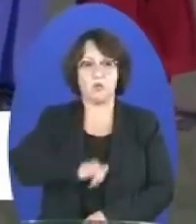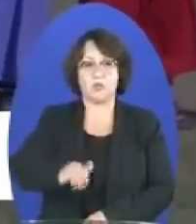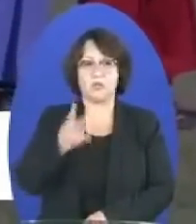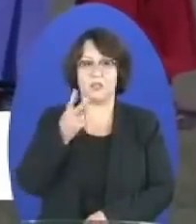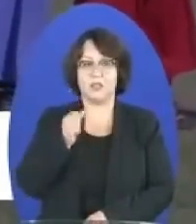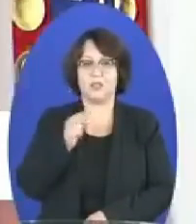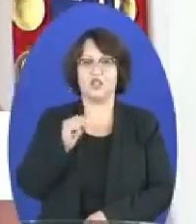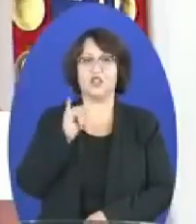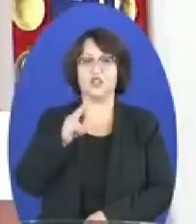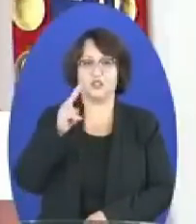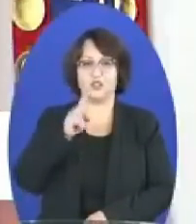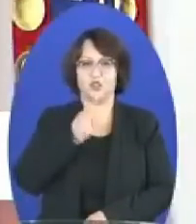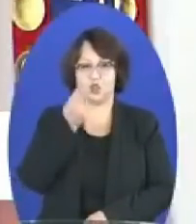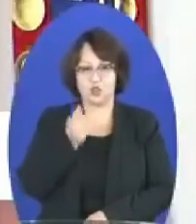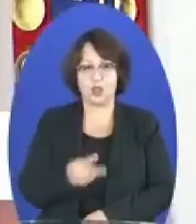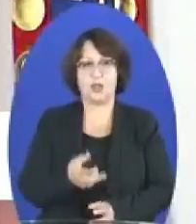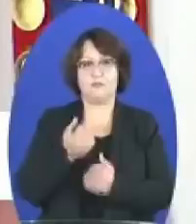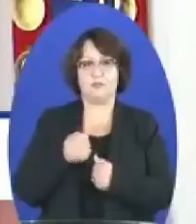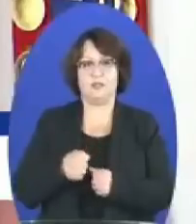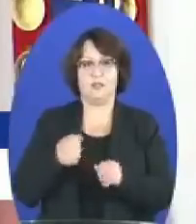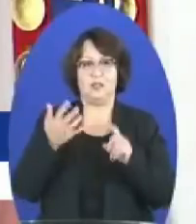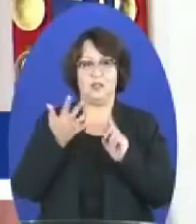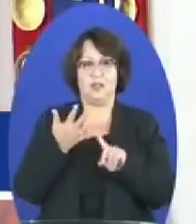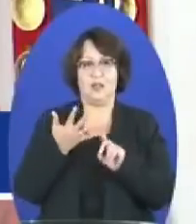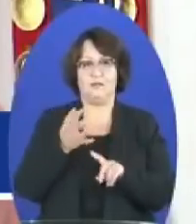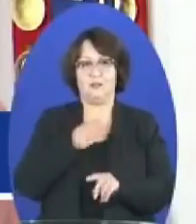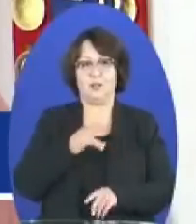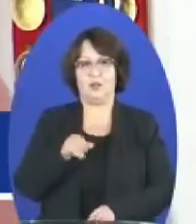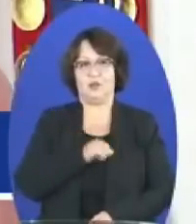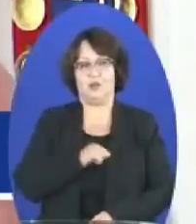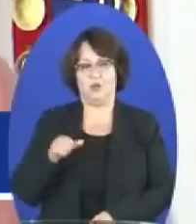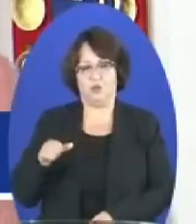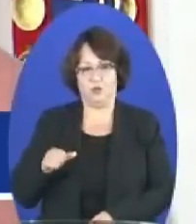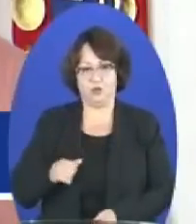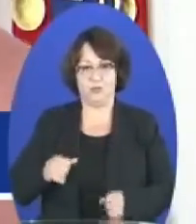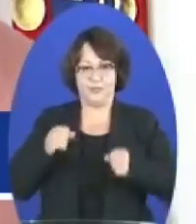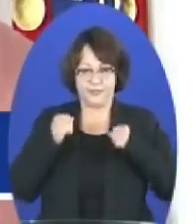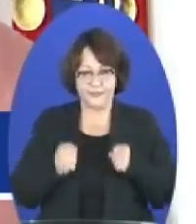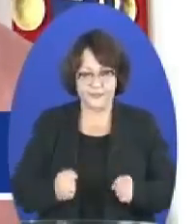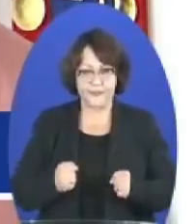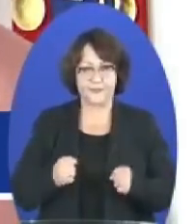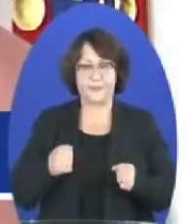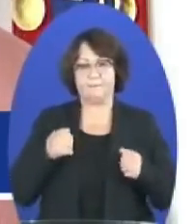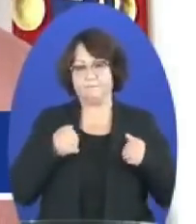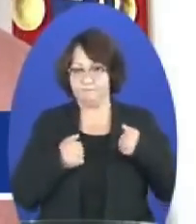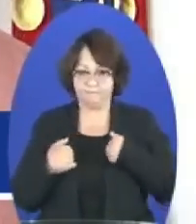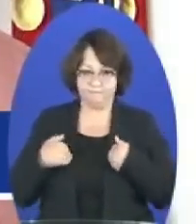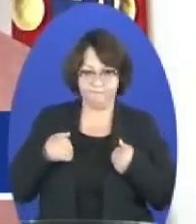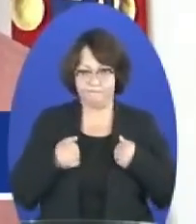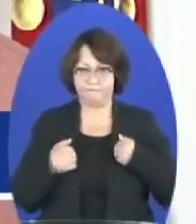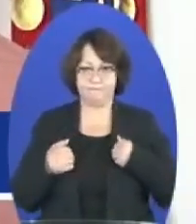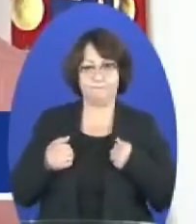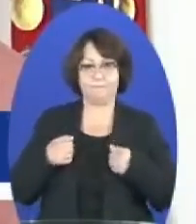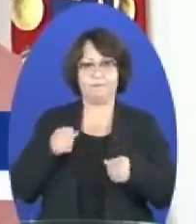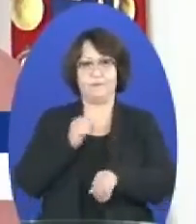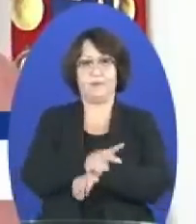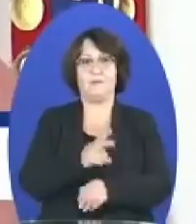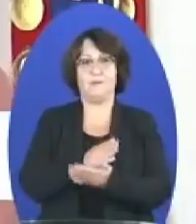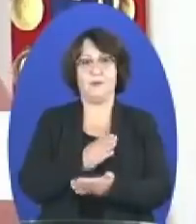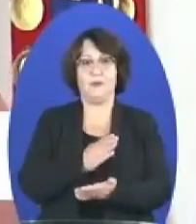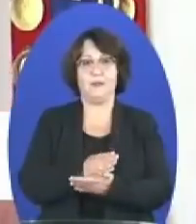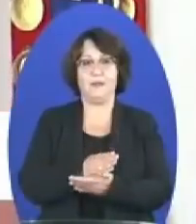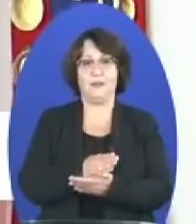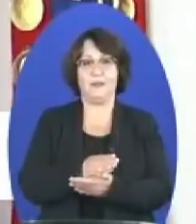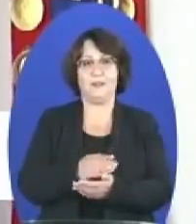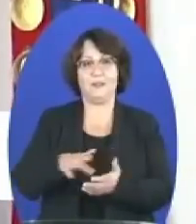боллоо. 5 дээр бол тэгэл өөртөө ямарчсан бүх юмаа гаргаад барилдсан. Тэгэл тавсан да. Нэг мэдсэн жил